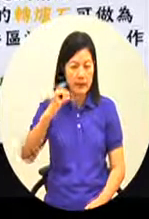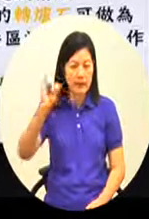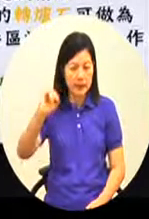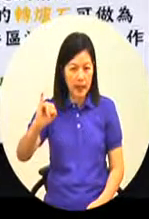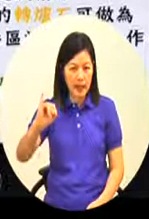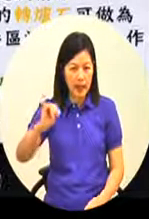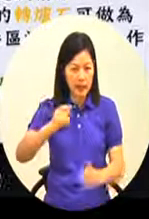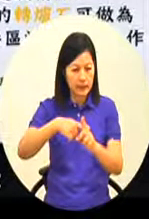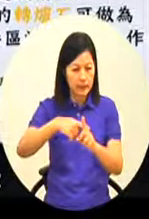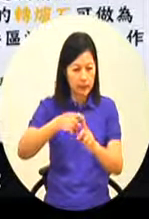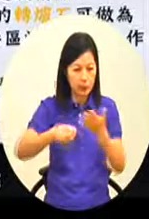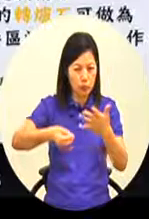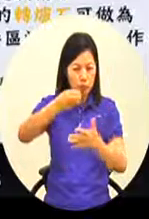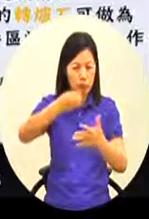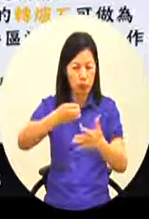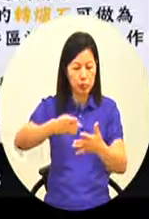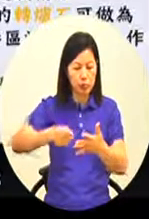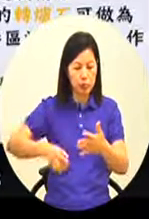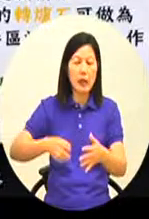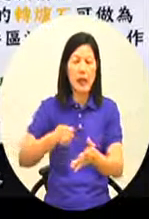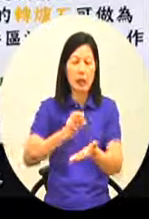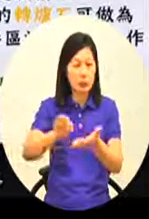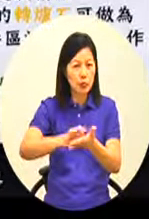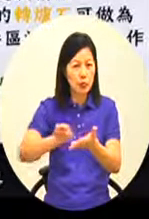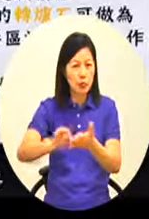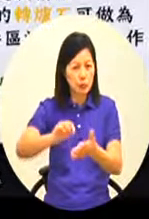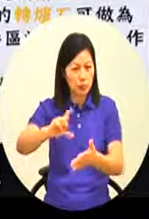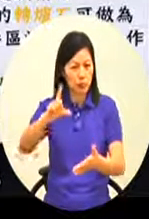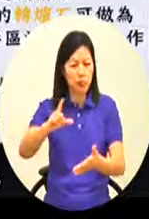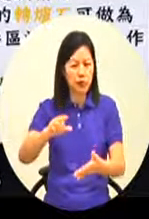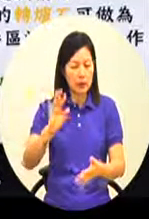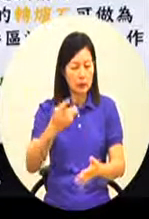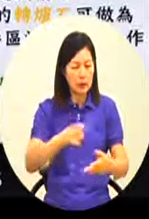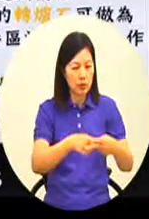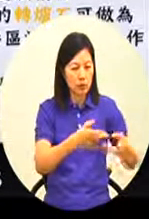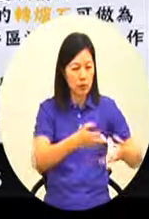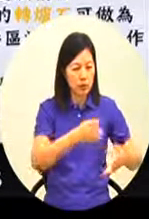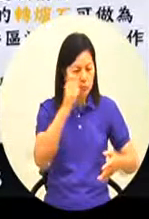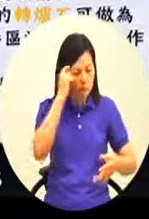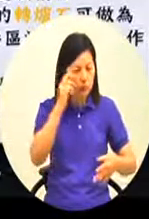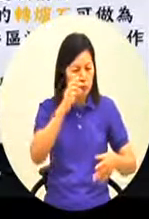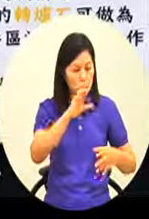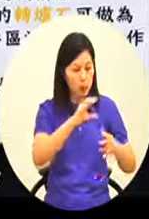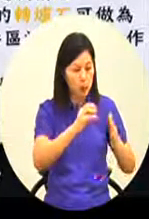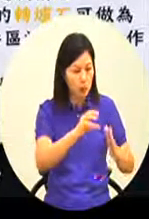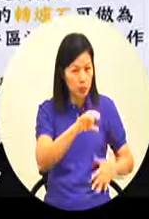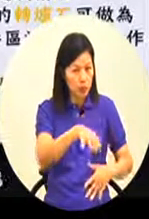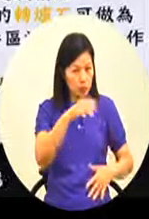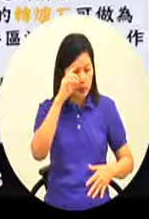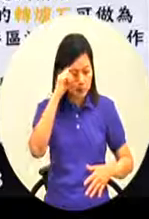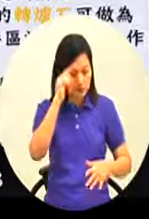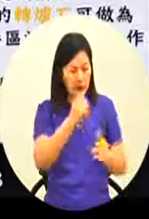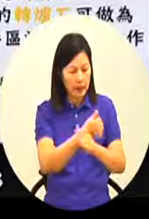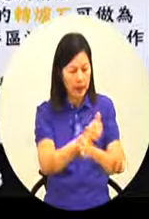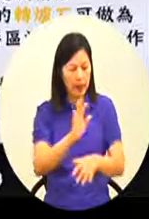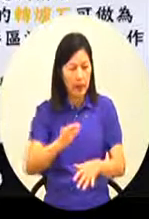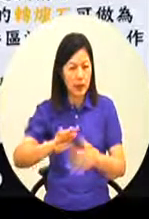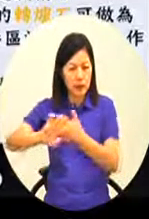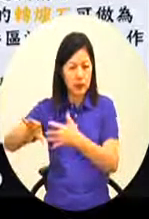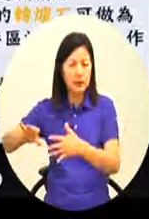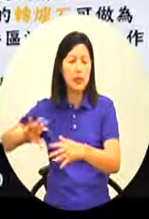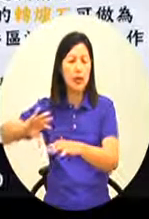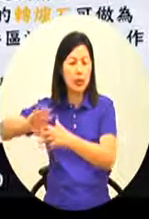会很高，但是我们也请公务局可以来考量。再来第三个，也参照其他的国家因地制宜来建立共同